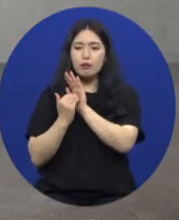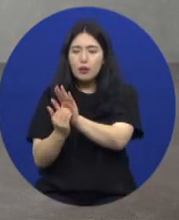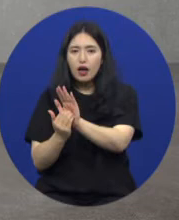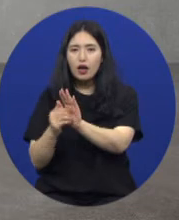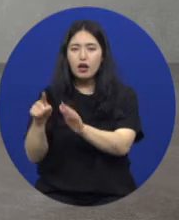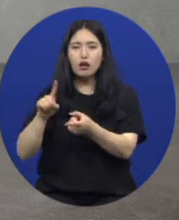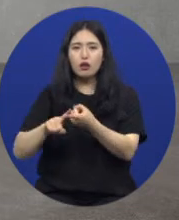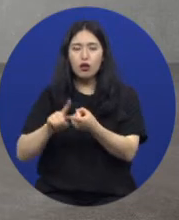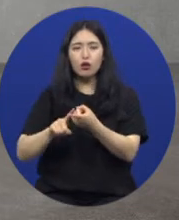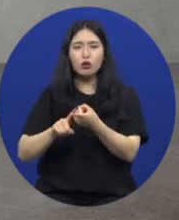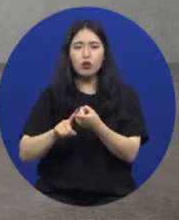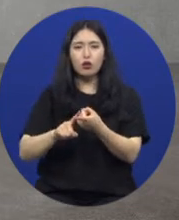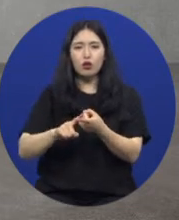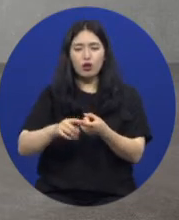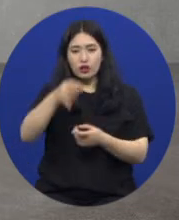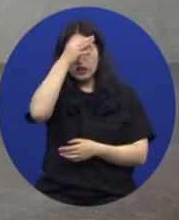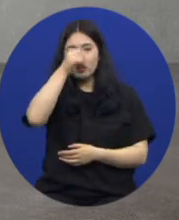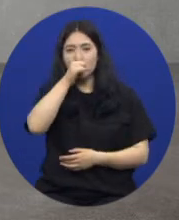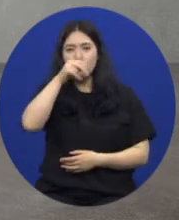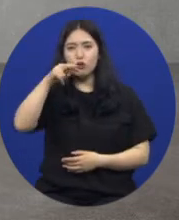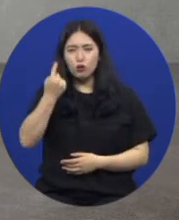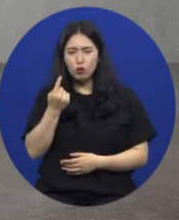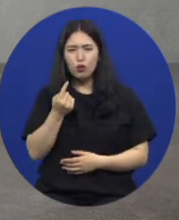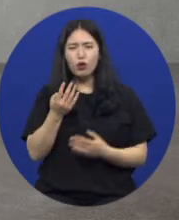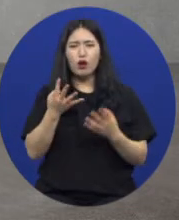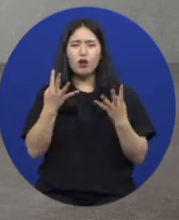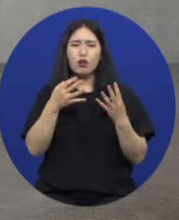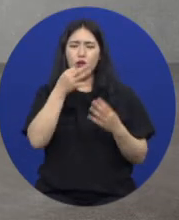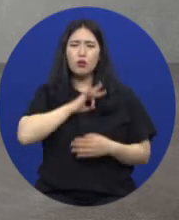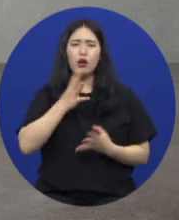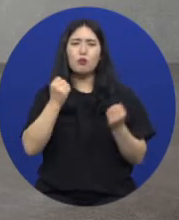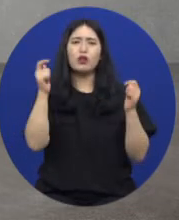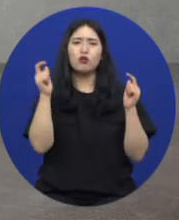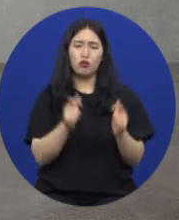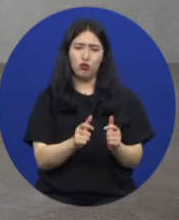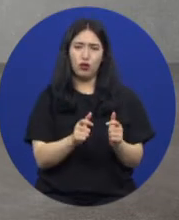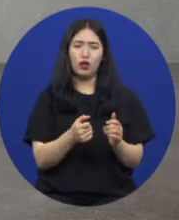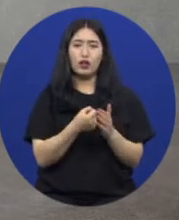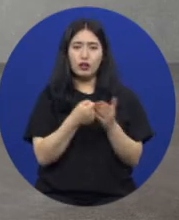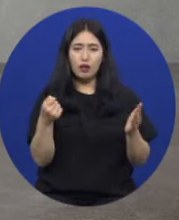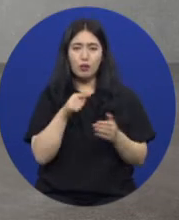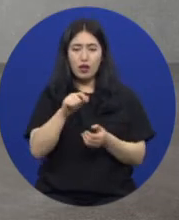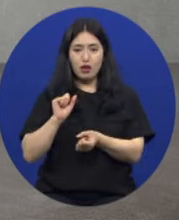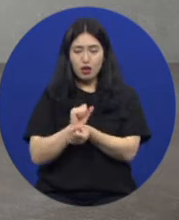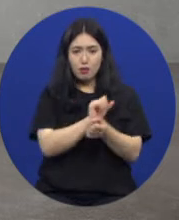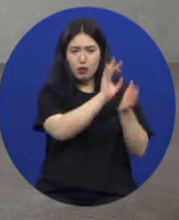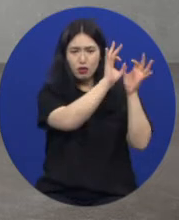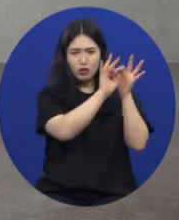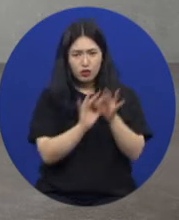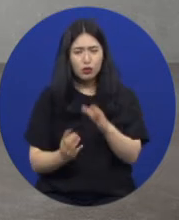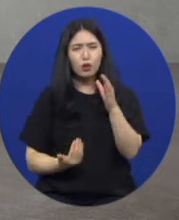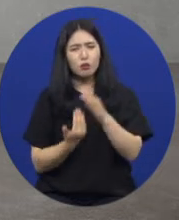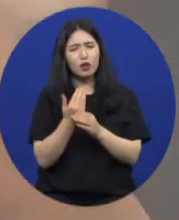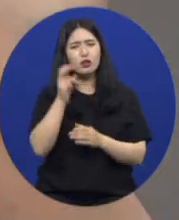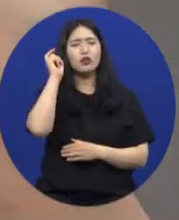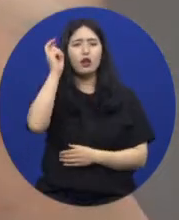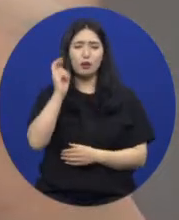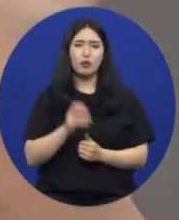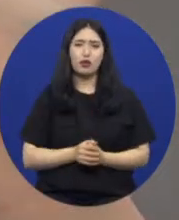2회 접종한다고 하더라도 소폭 감소하는 것으로 돼 있거든요. 그래서 돌파 감염이 지속적으로 발생할 것으로